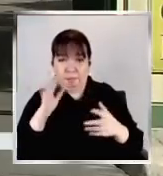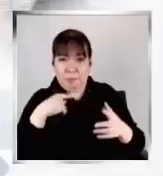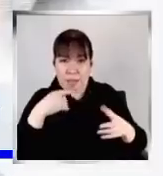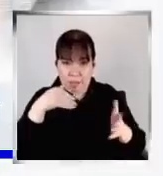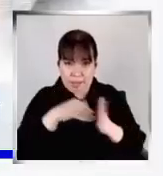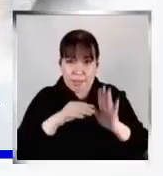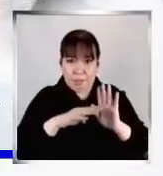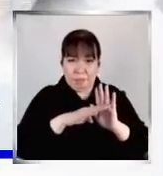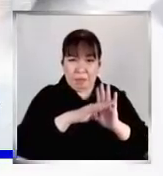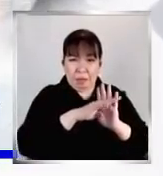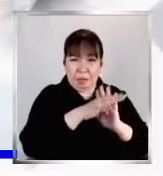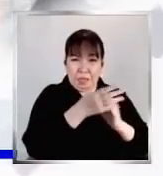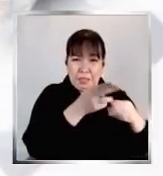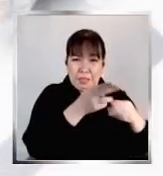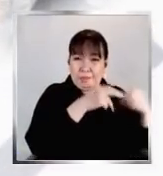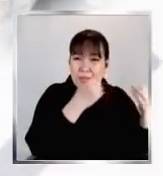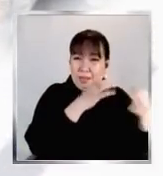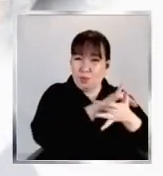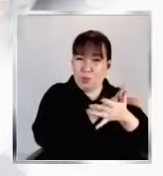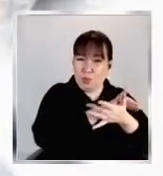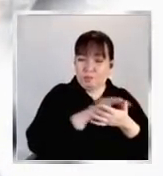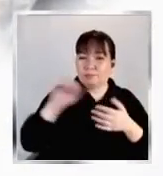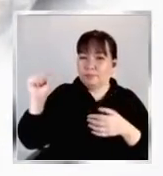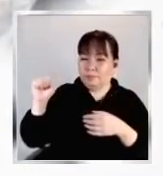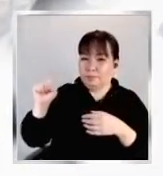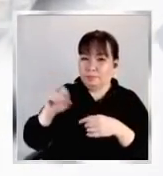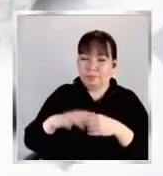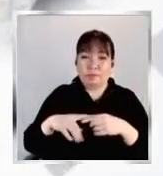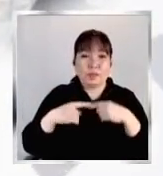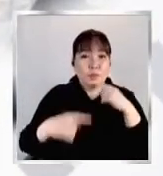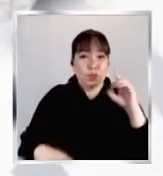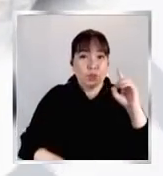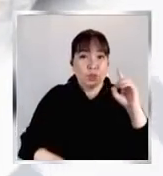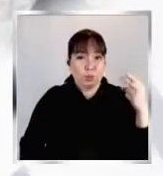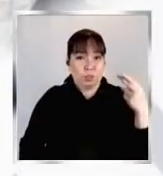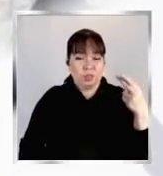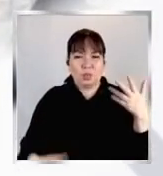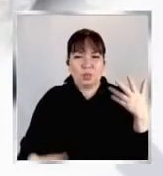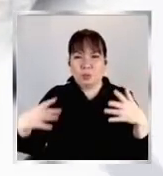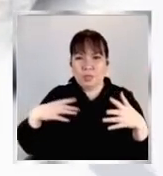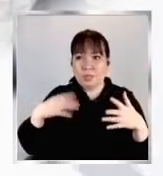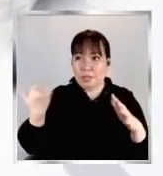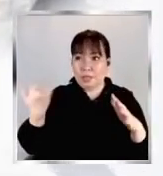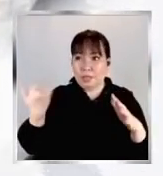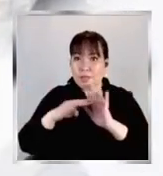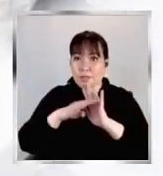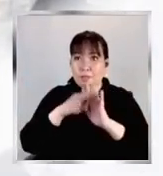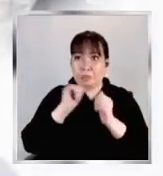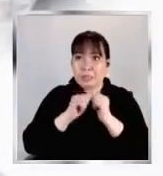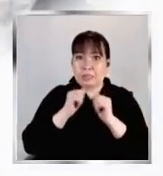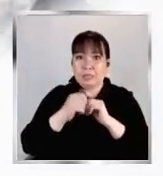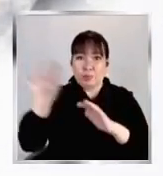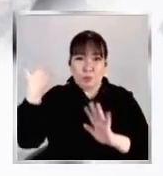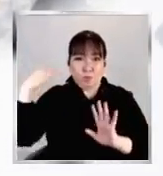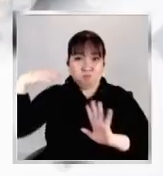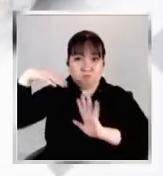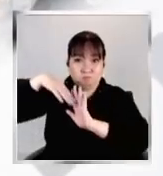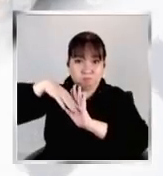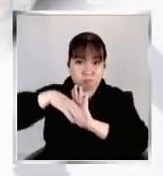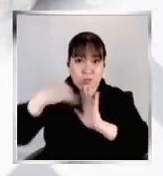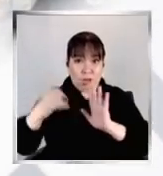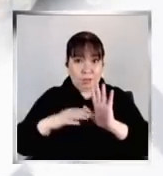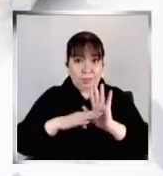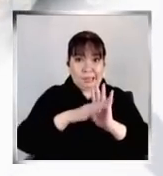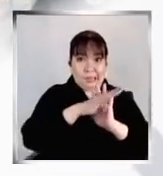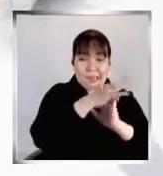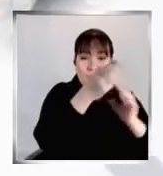DOH. We cannot say for certain now that cases, yung trend ay nag-reverse. What we can say right now,